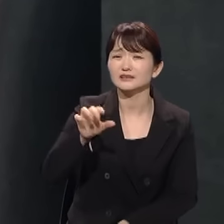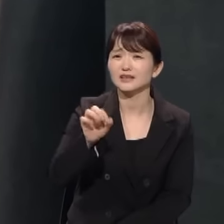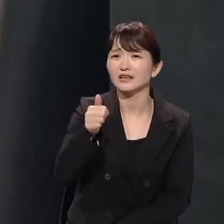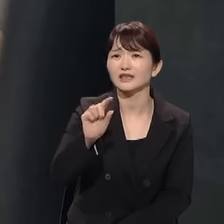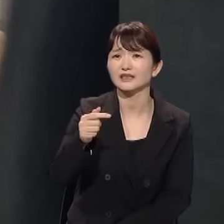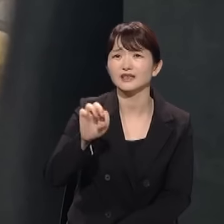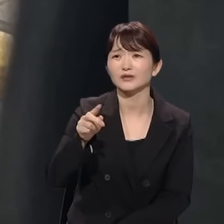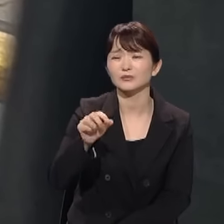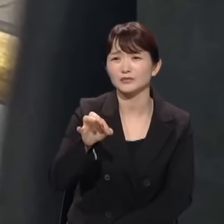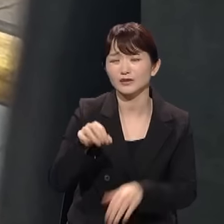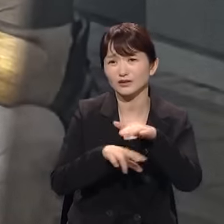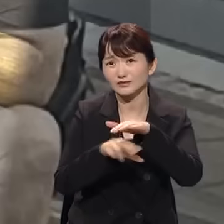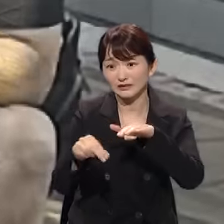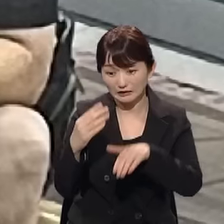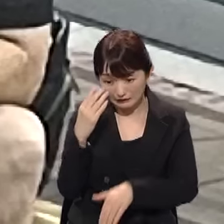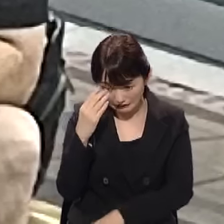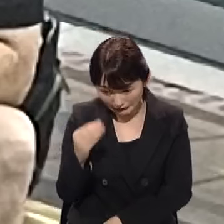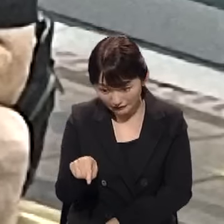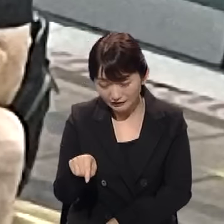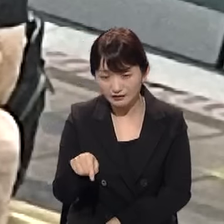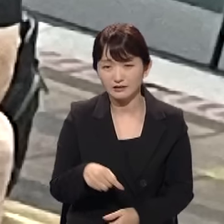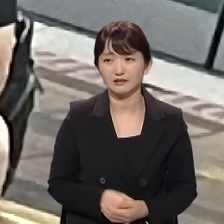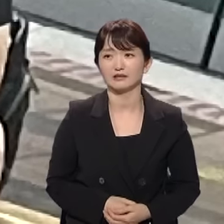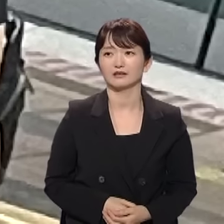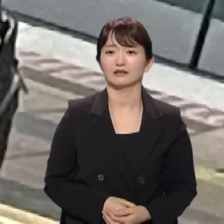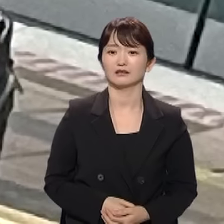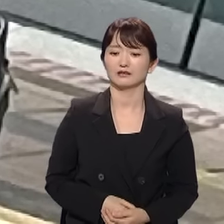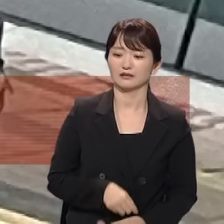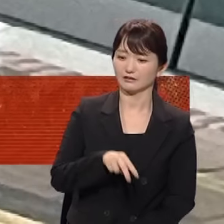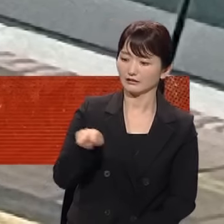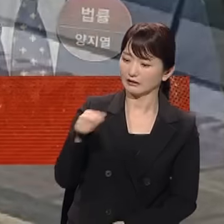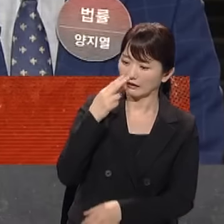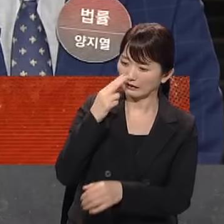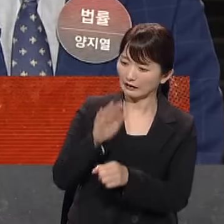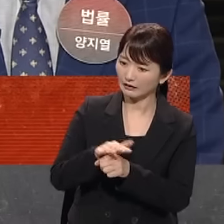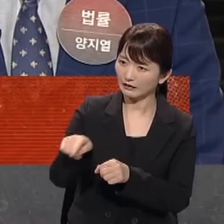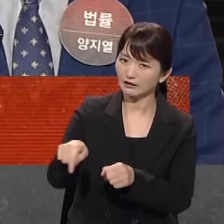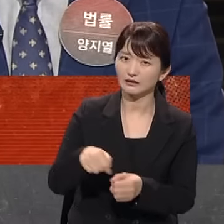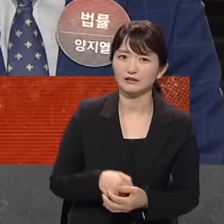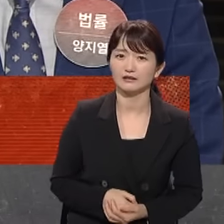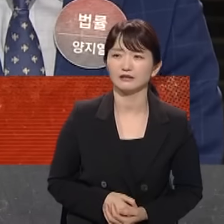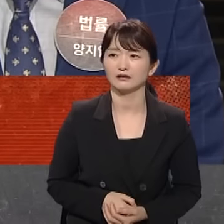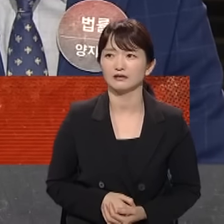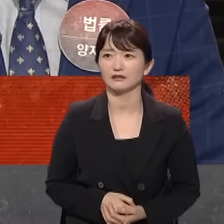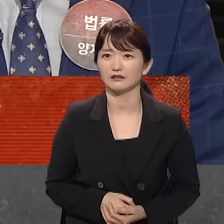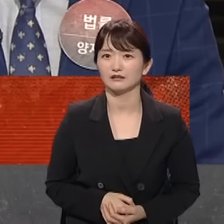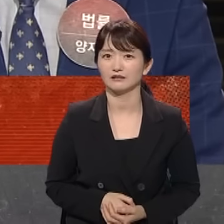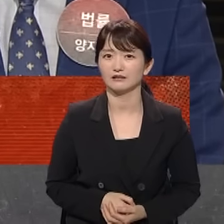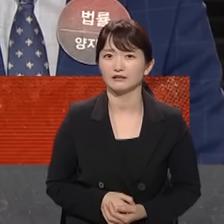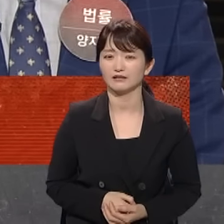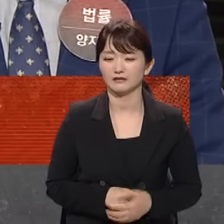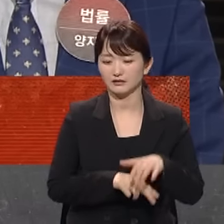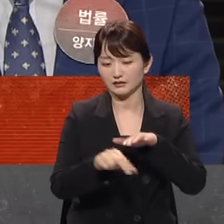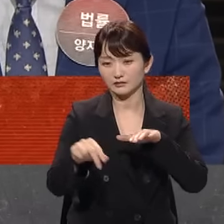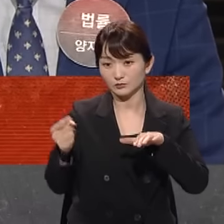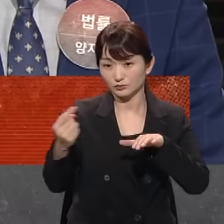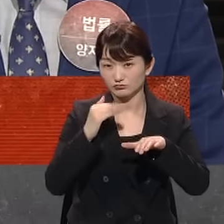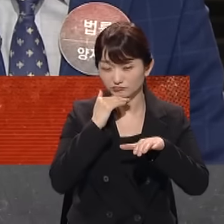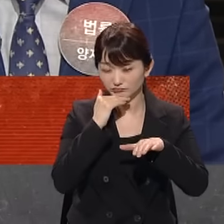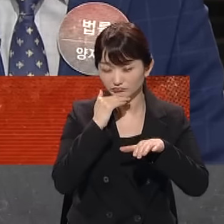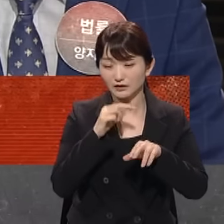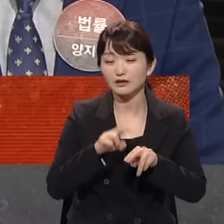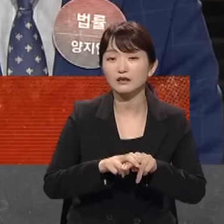찍힌 사진입니다. 최근에 찍은 거고요. 제보자분이 하도 기가 막혀서 저기 보시는 것처럼 저기 플랫폼 의자에 앉아서 양치를